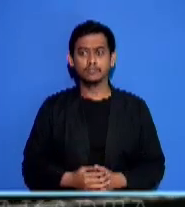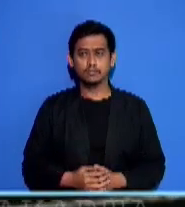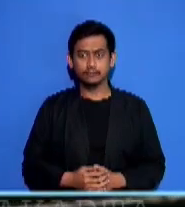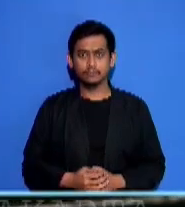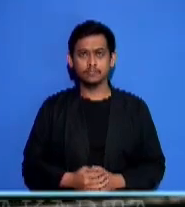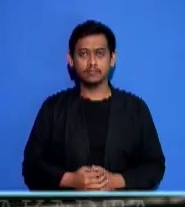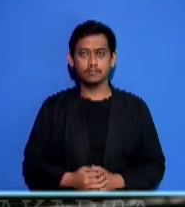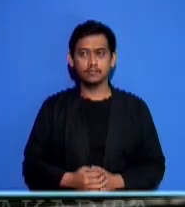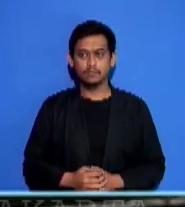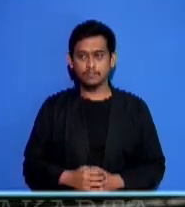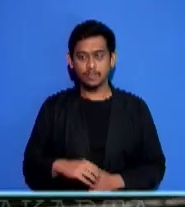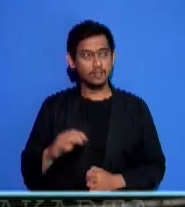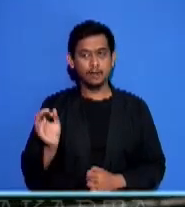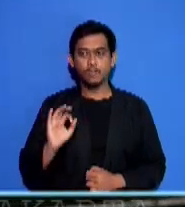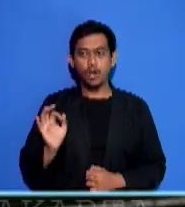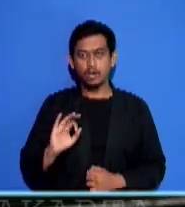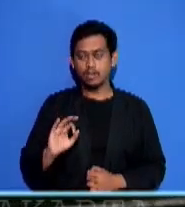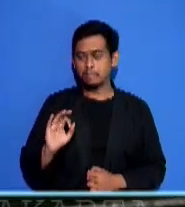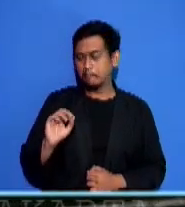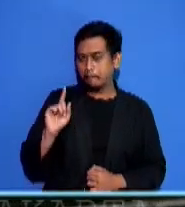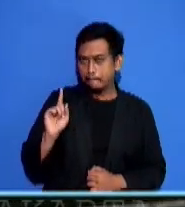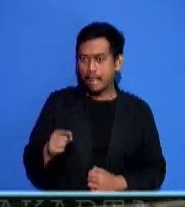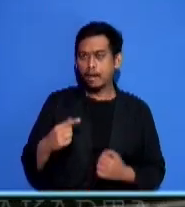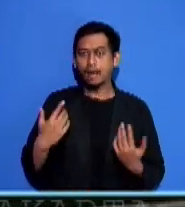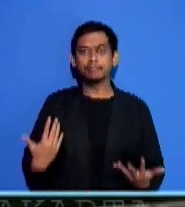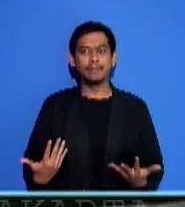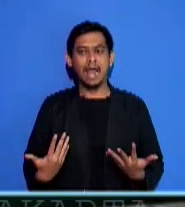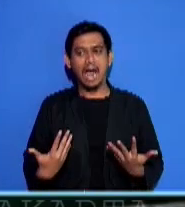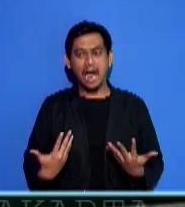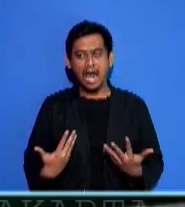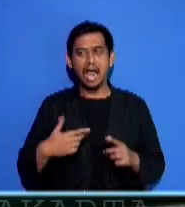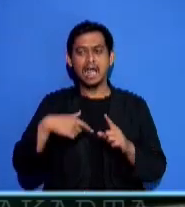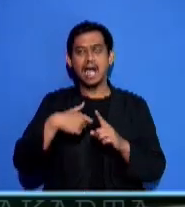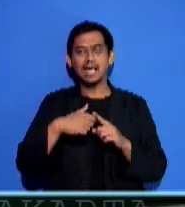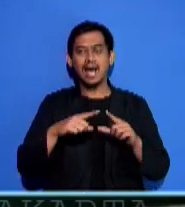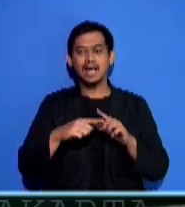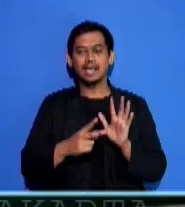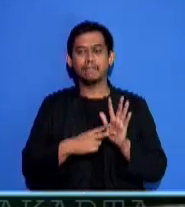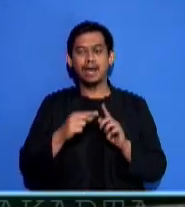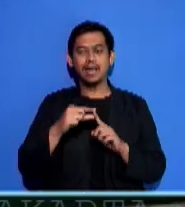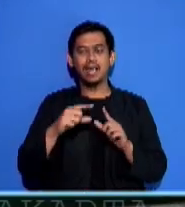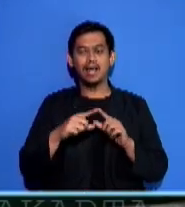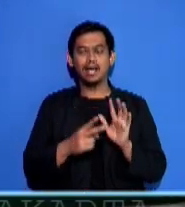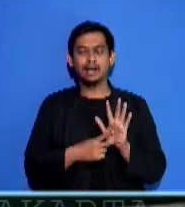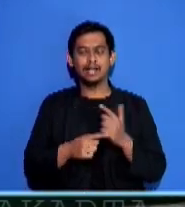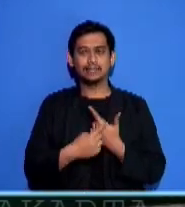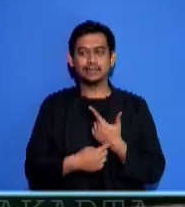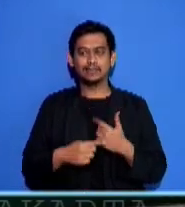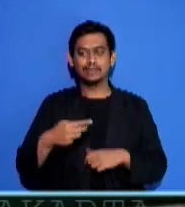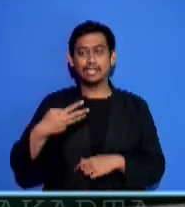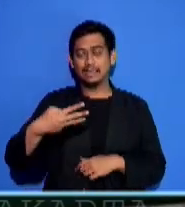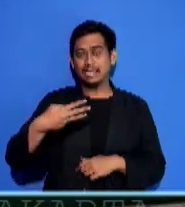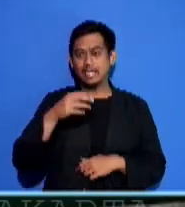memastikan kan baik sejaak kampanye debat sampai nanti pelaksanan pu